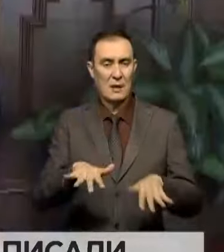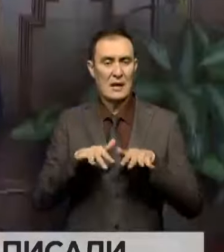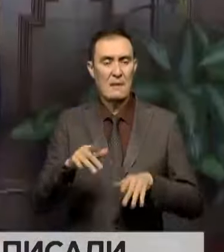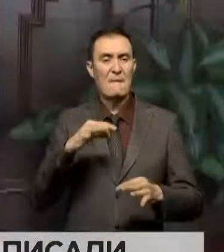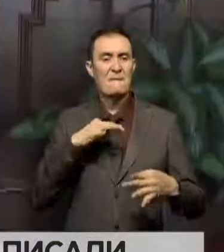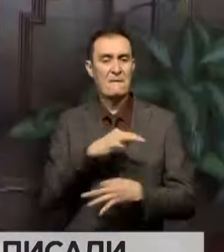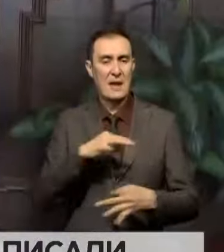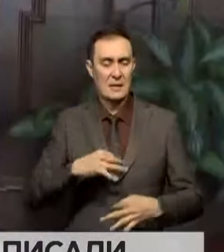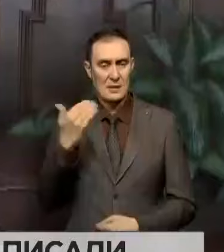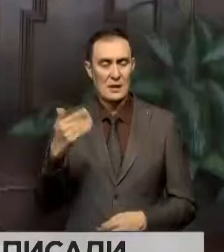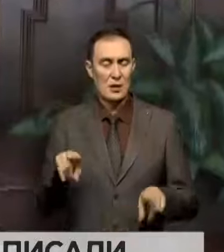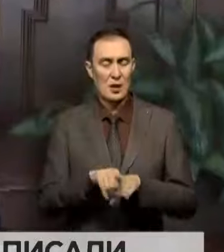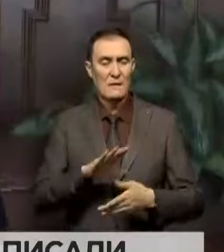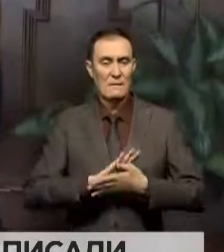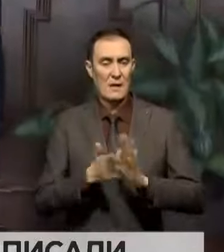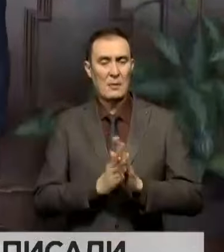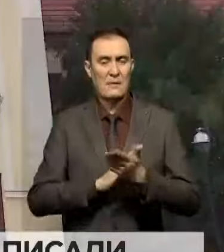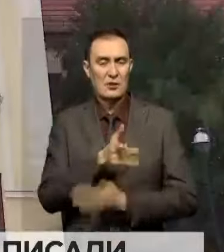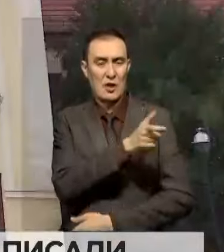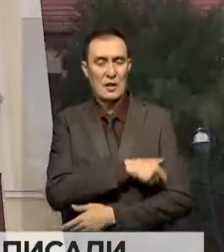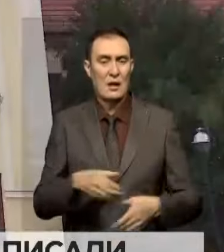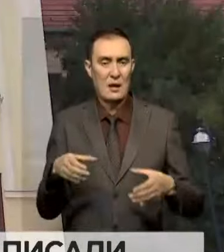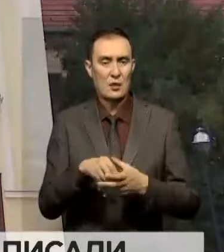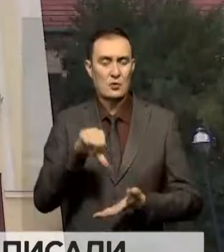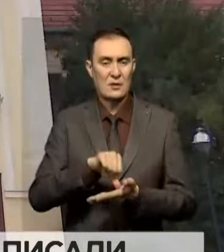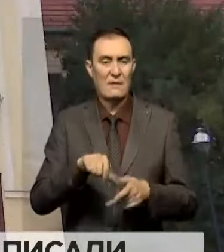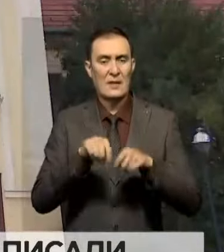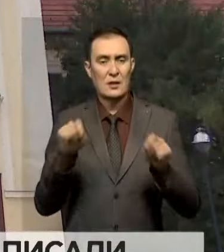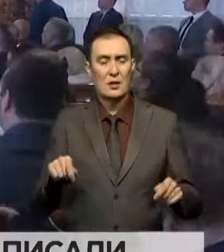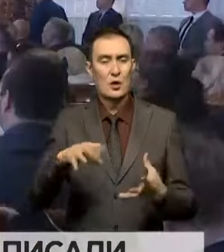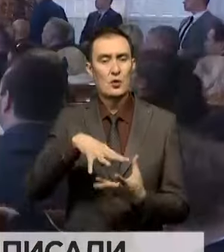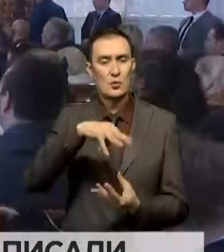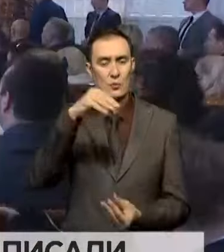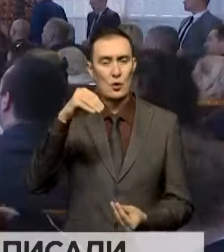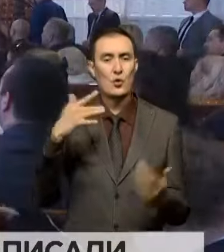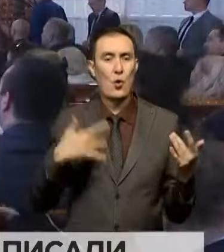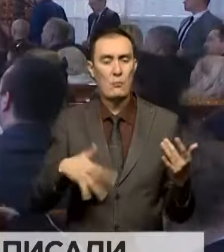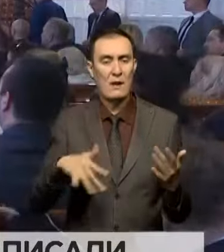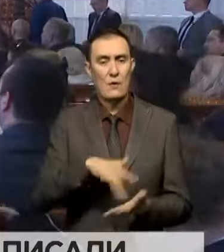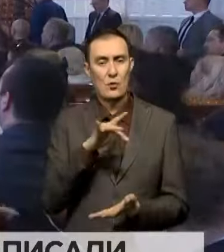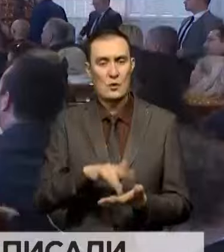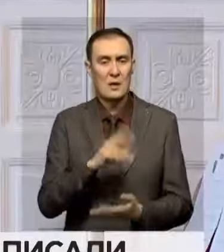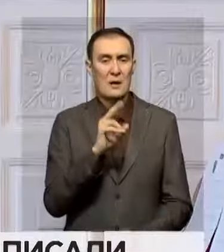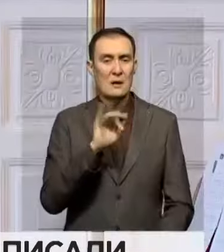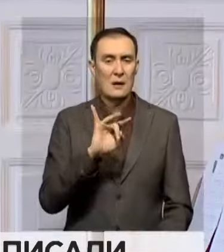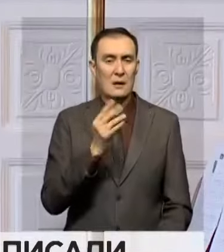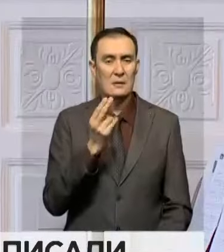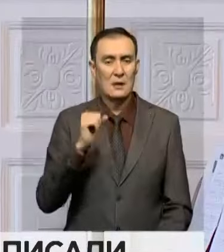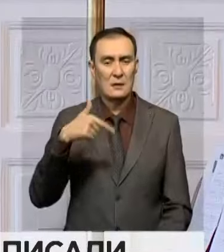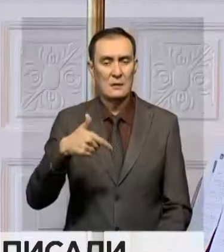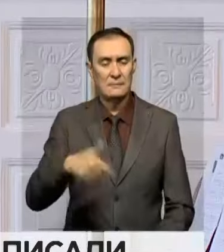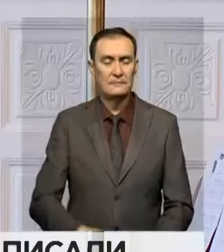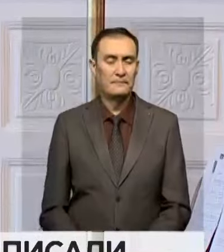собранием Венгрии. Также в рамках визита члены делегации приняли участие в открытии скульптуры Домбра в городе Карцак.